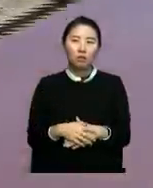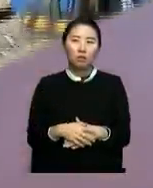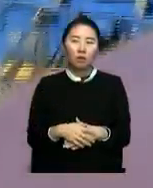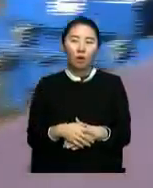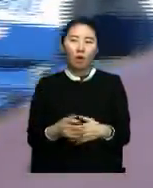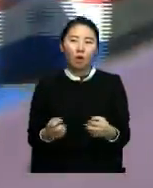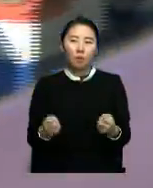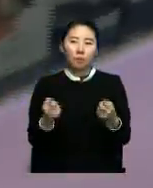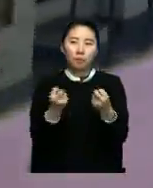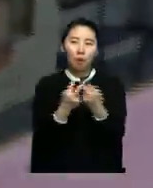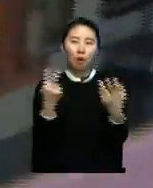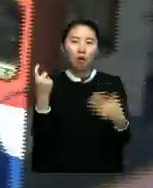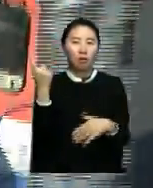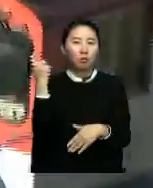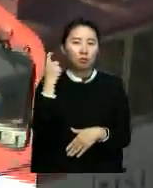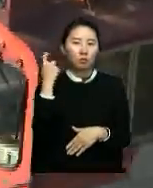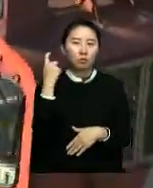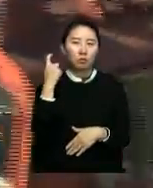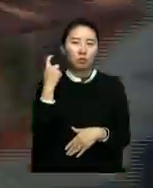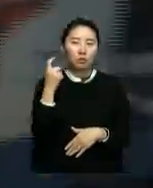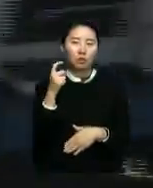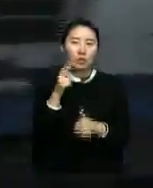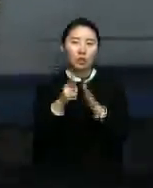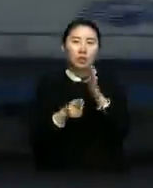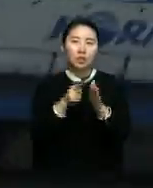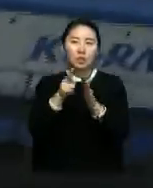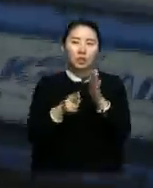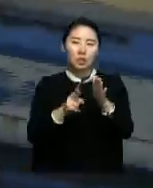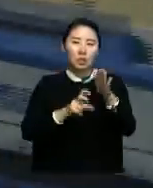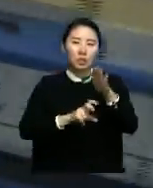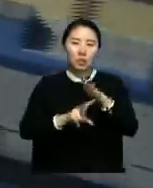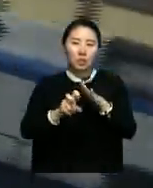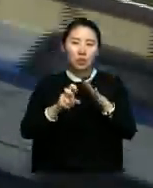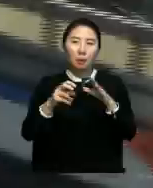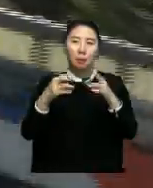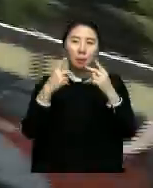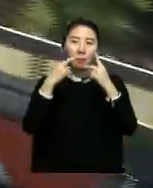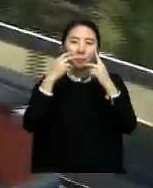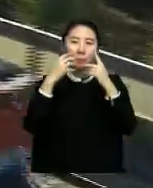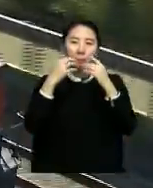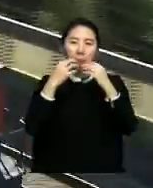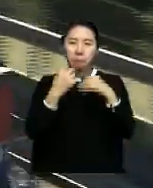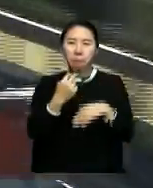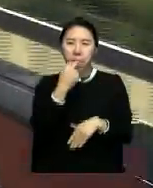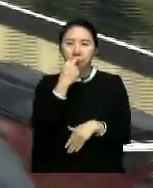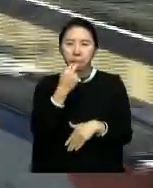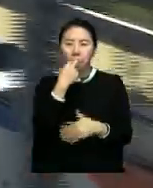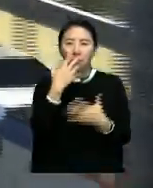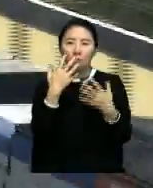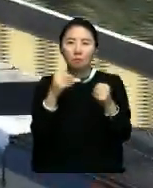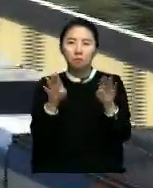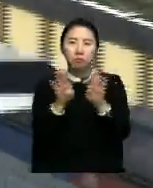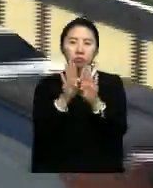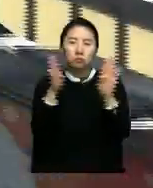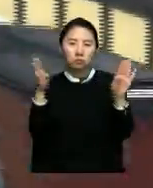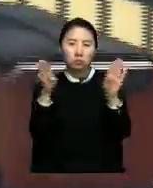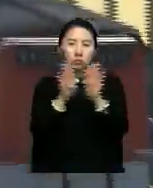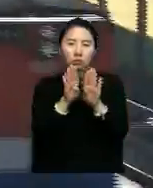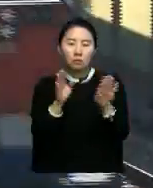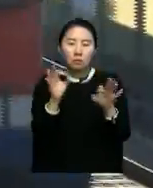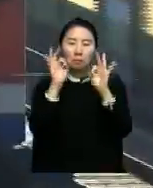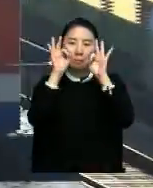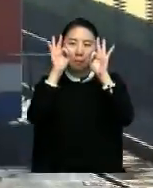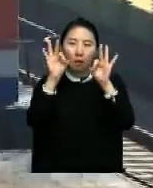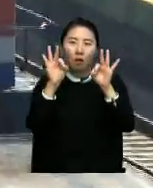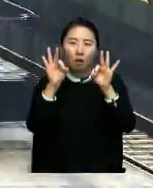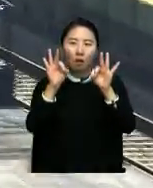무슨 폭탄 터지는 소리 나고요. 뭔지 기차 가봐요. 지하철 가봐요. 뭔지가요. 나도 그렇게 나온지는 몰랐어요. 내가 한번 문 열어놓고